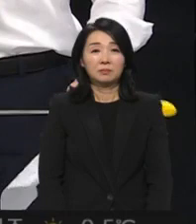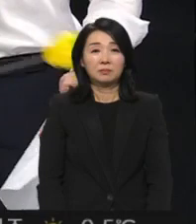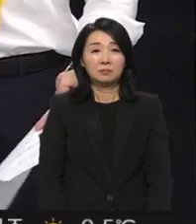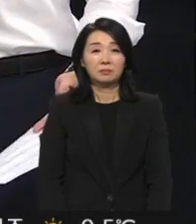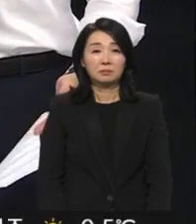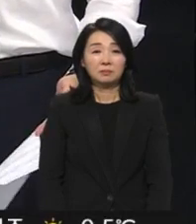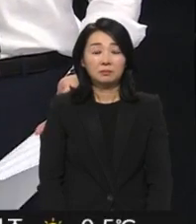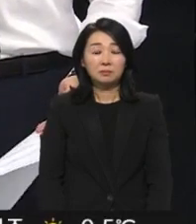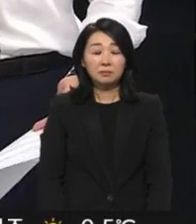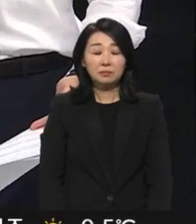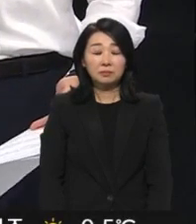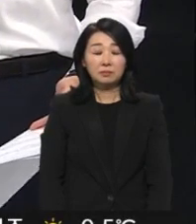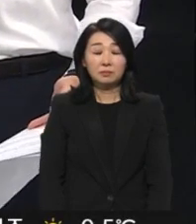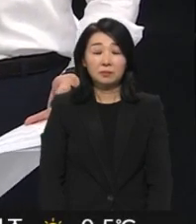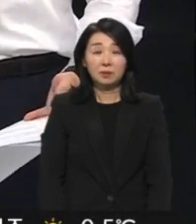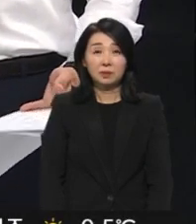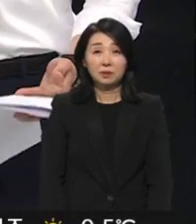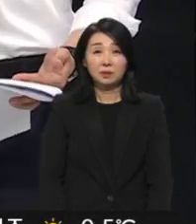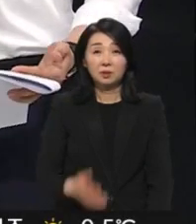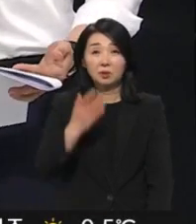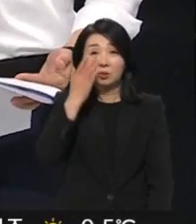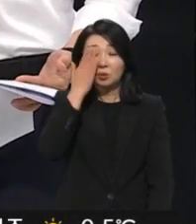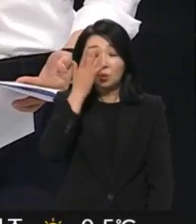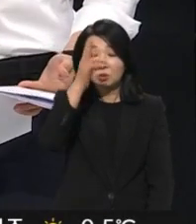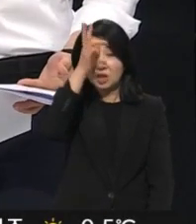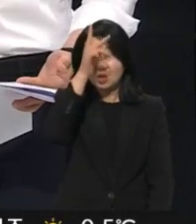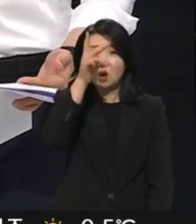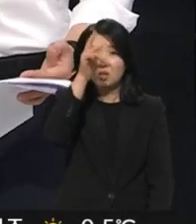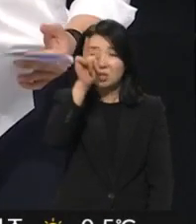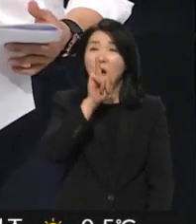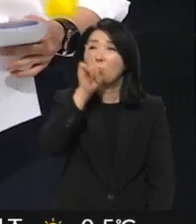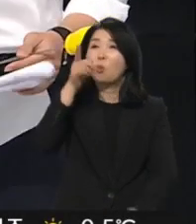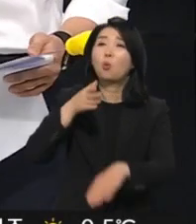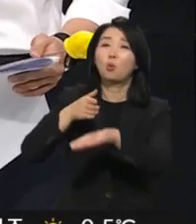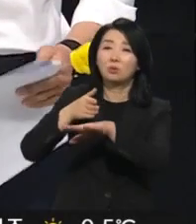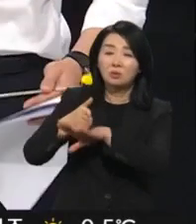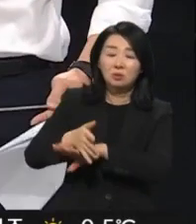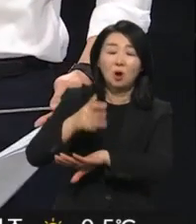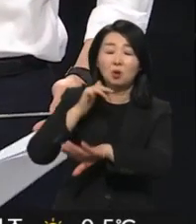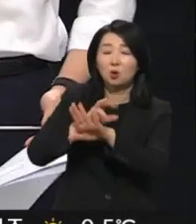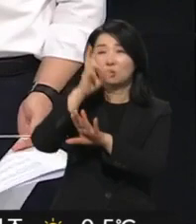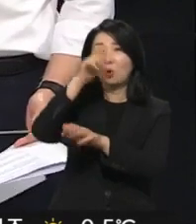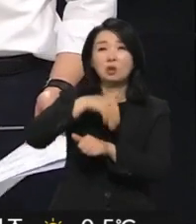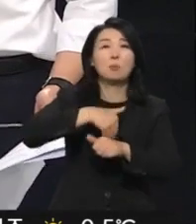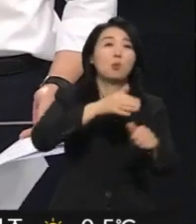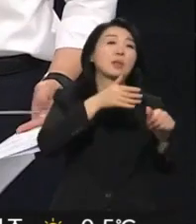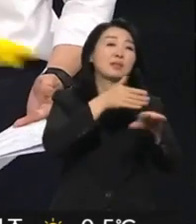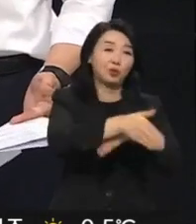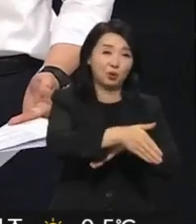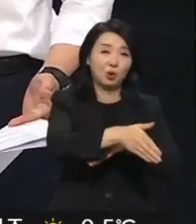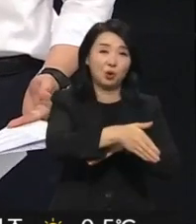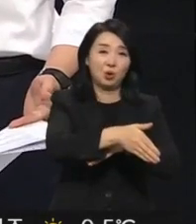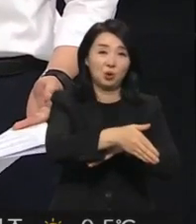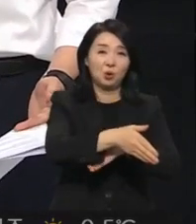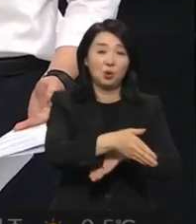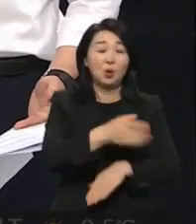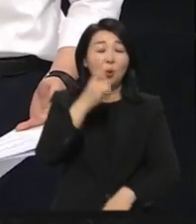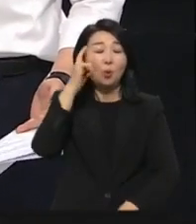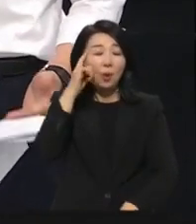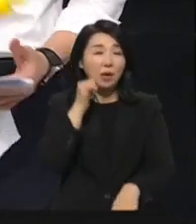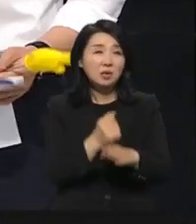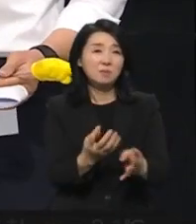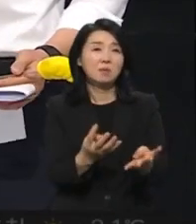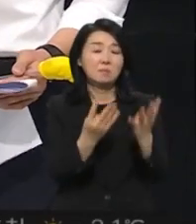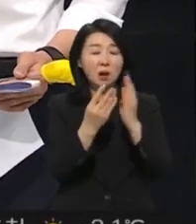그러니까 이전 서장으로부터 보고를 늦게 받은 탓에 경력 배치도 늦었다는 해명인데요. 결국 이미 구속된